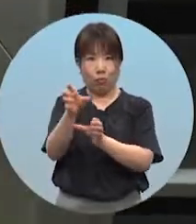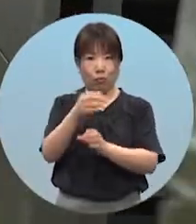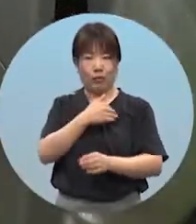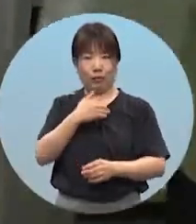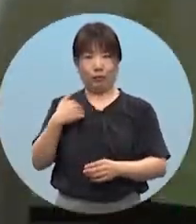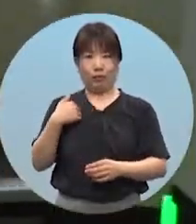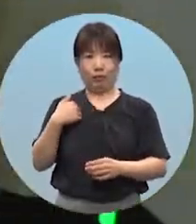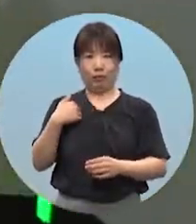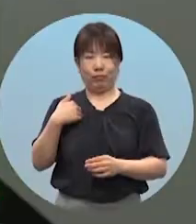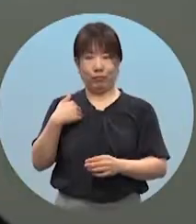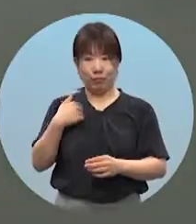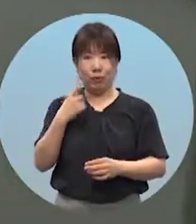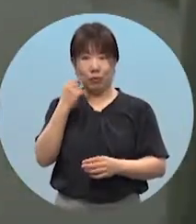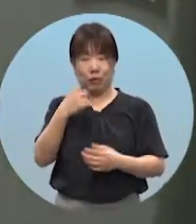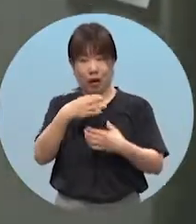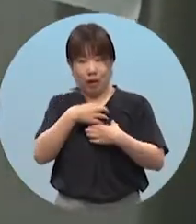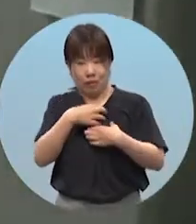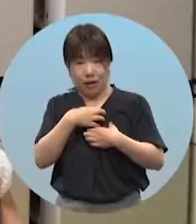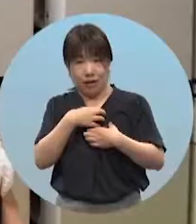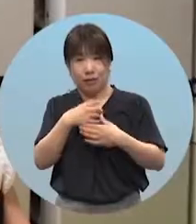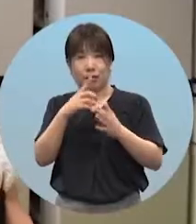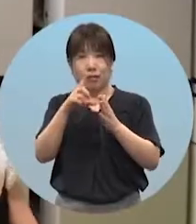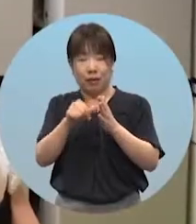人を監視するとちゃんと止まってくれるので、